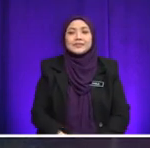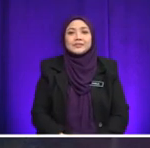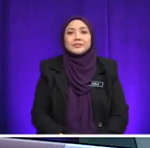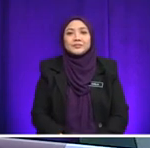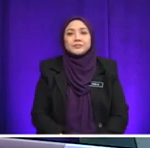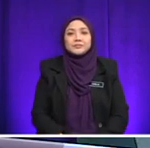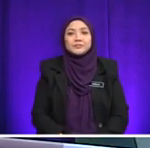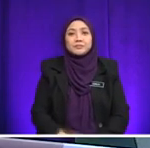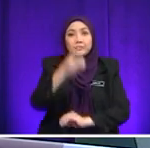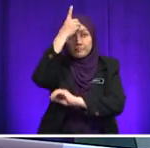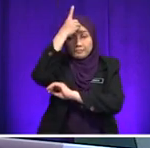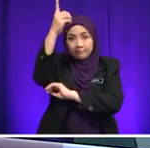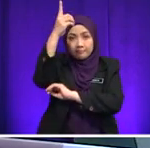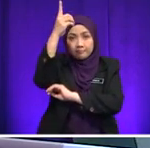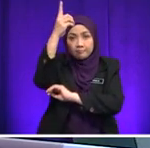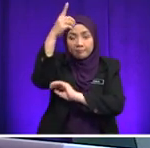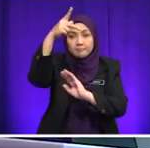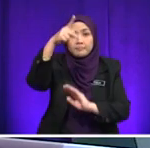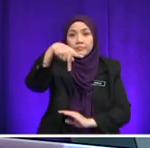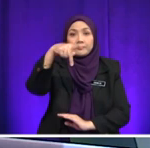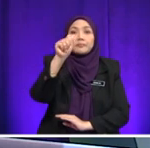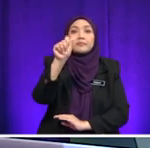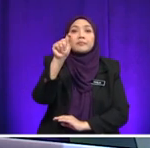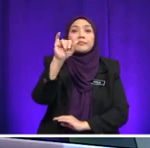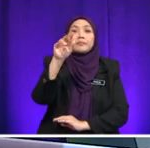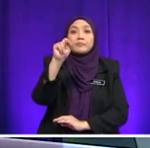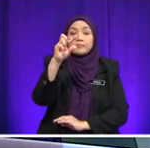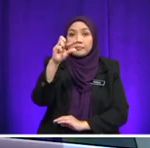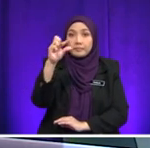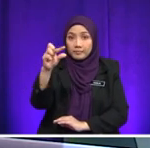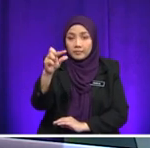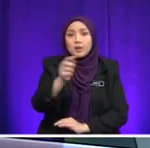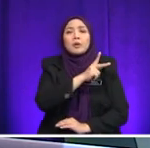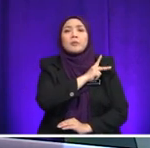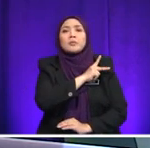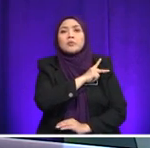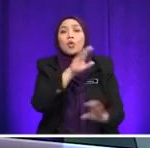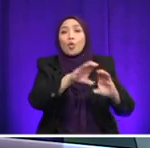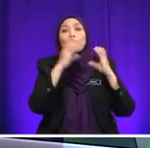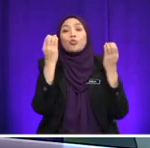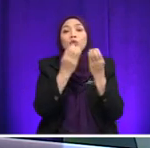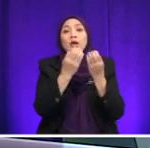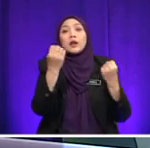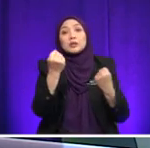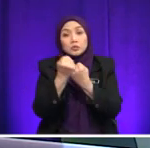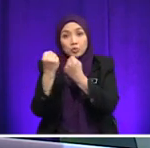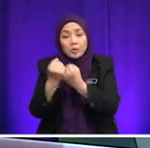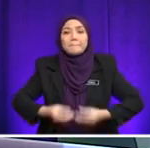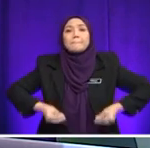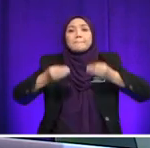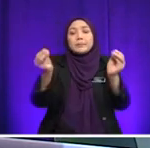shoes Datuk Pak tinggi Abang Haji Abdillah mengetuai kumpulan penyokong penyerahan